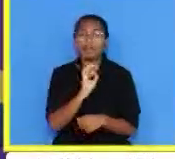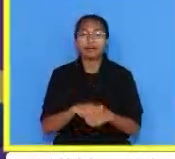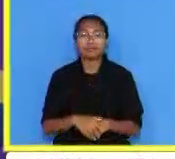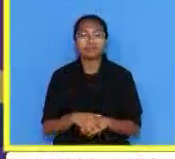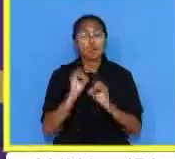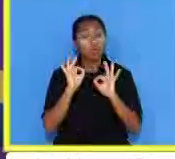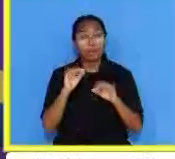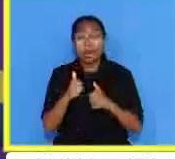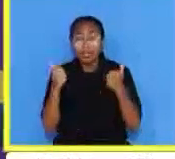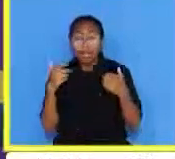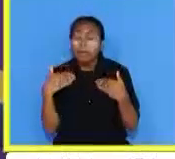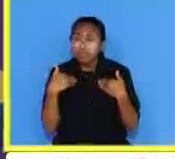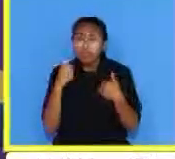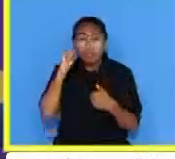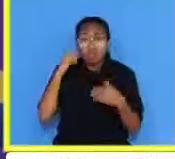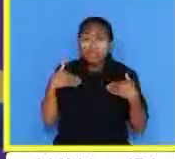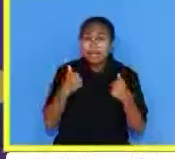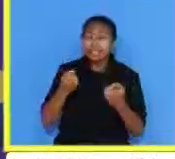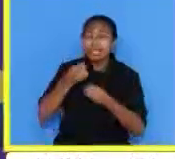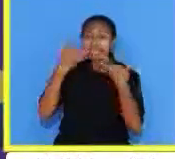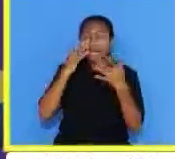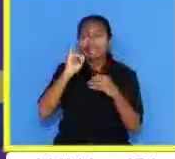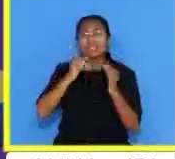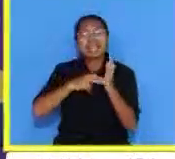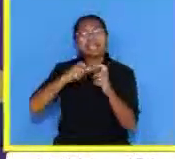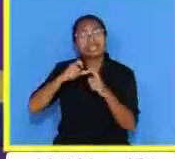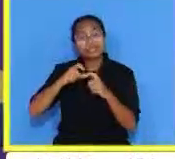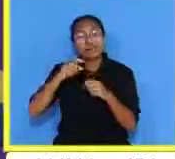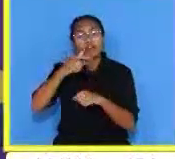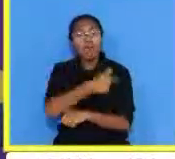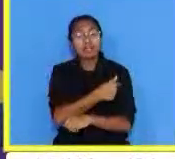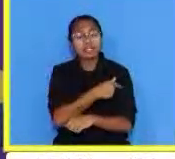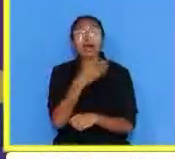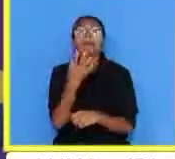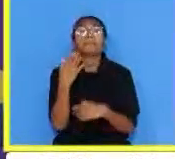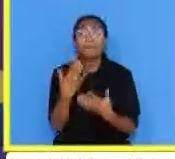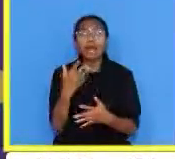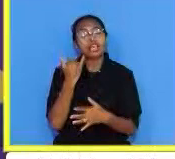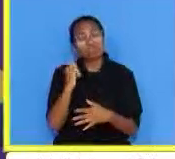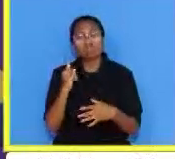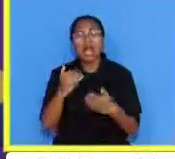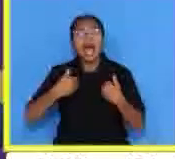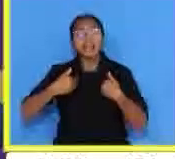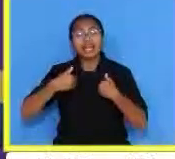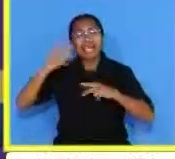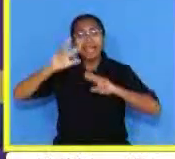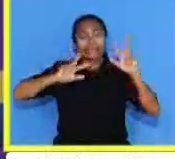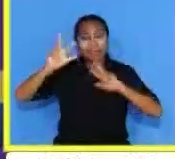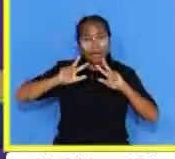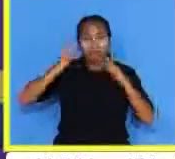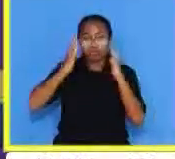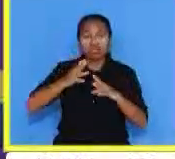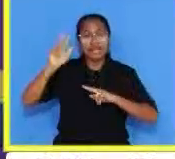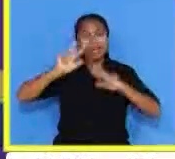bisa menjelaskan kepada kita jenis-jenis vaksin apa saja yang sudah didistribusikan di wilayah Nusa Tenggara Timur